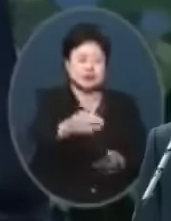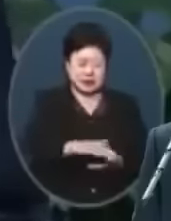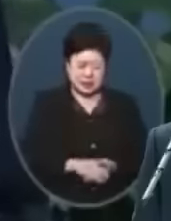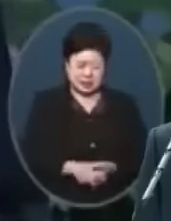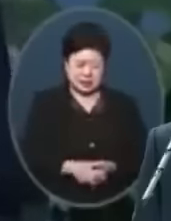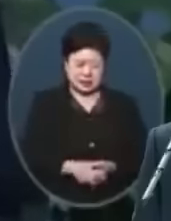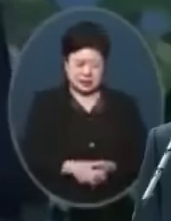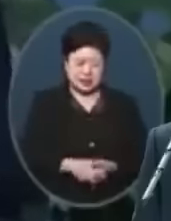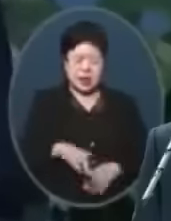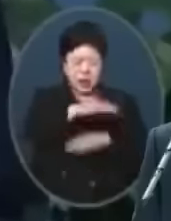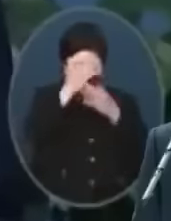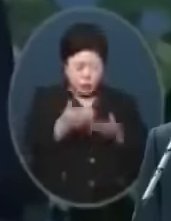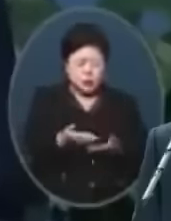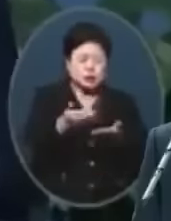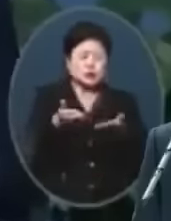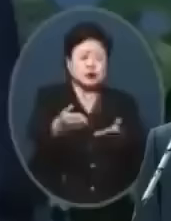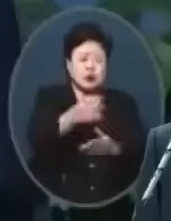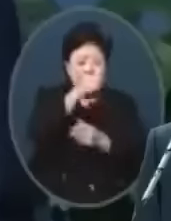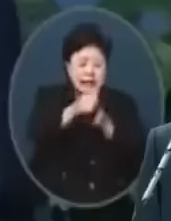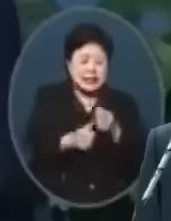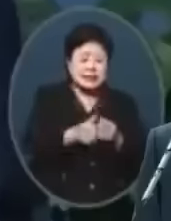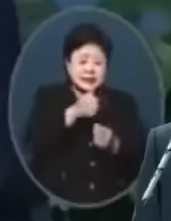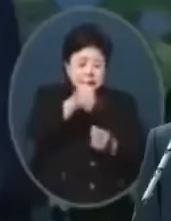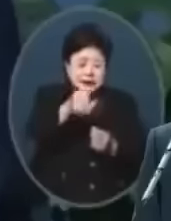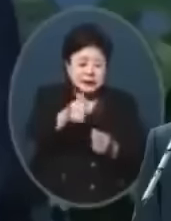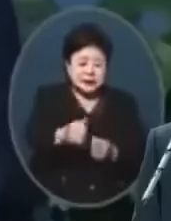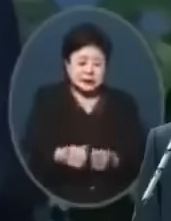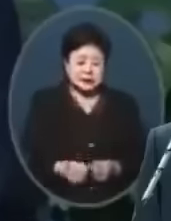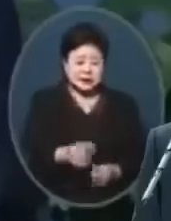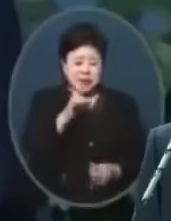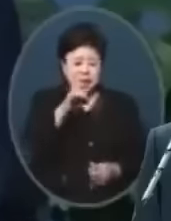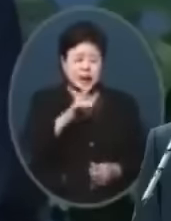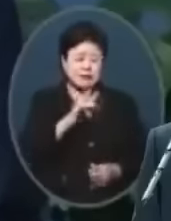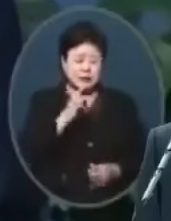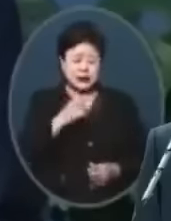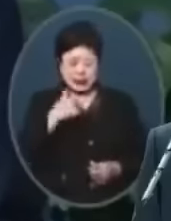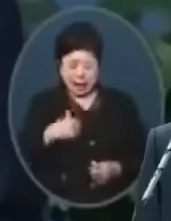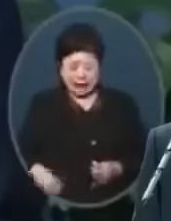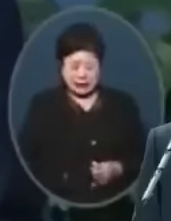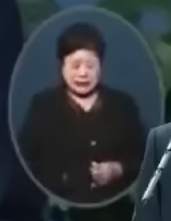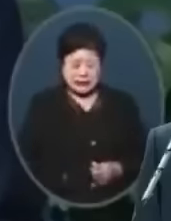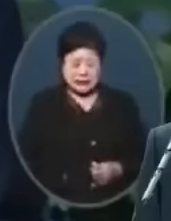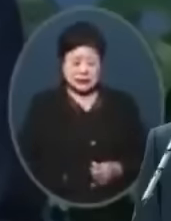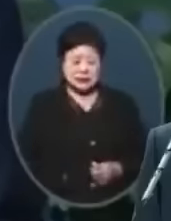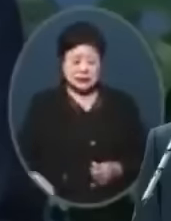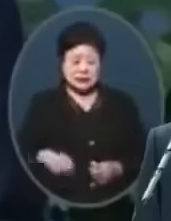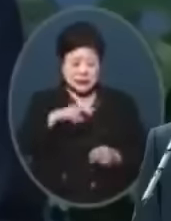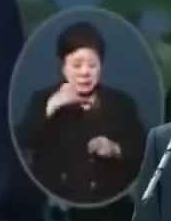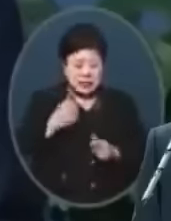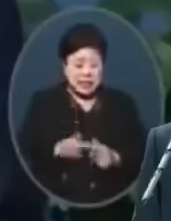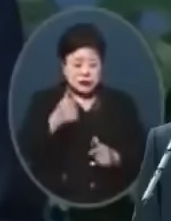줄 것 다 주셨어요. 하나님 당신의 하나밖에 없는 아들을 주셨다.